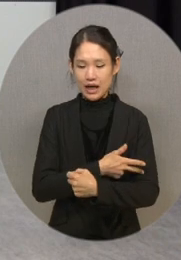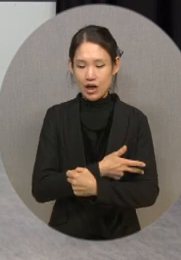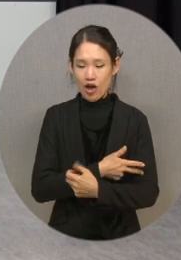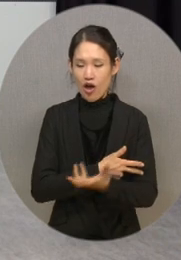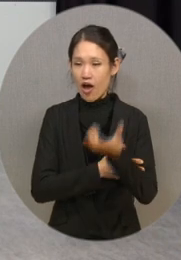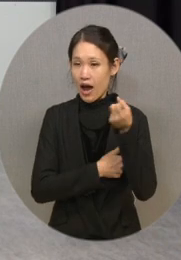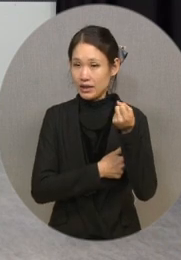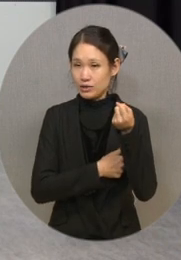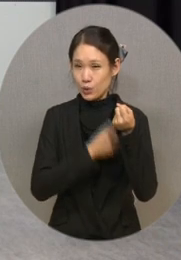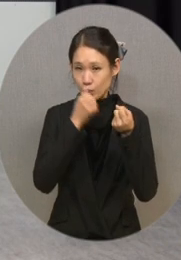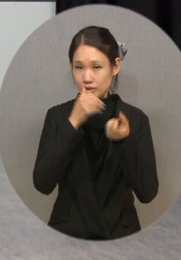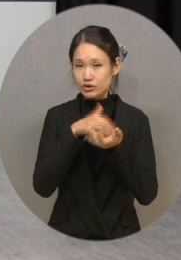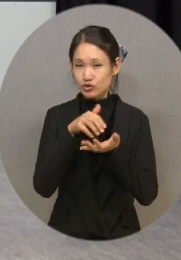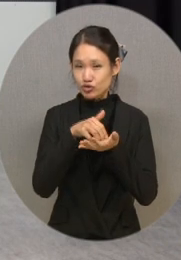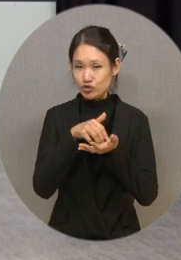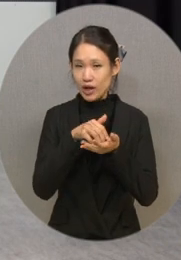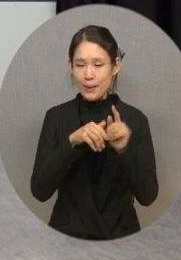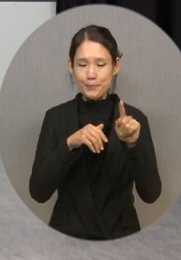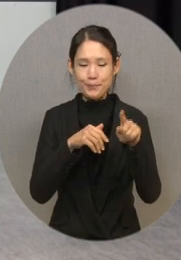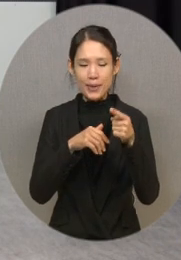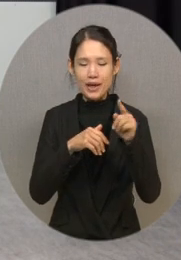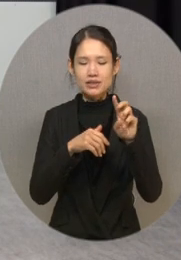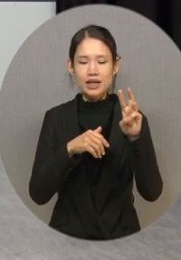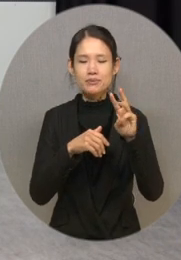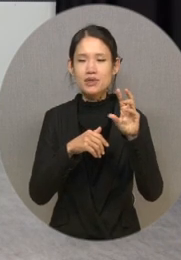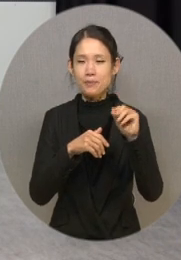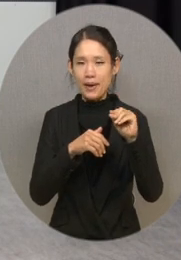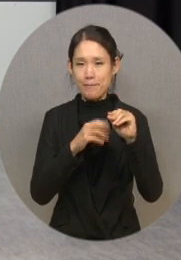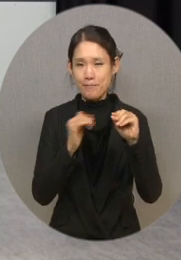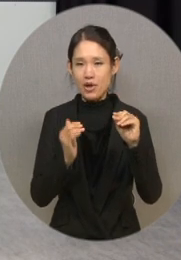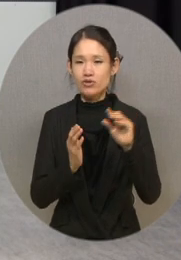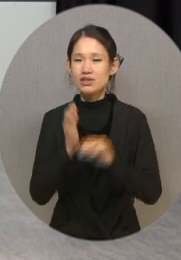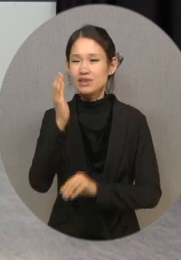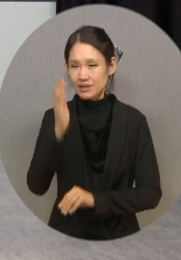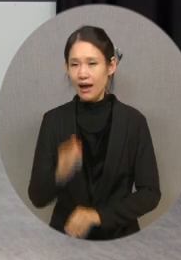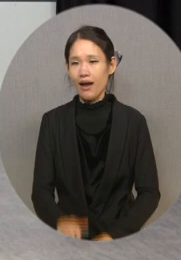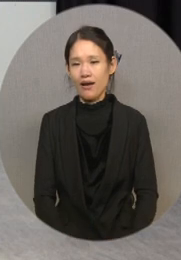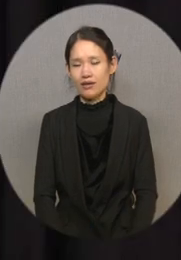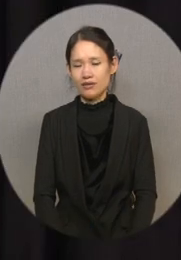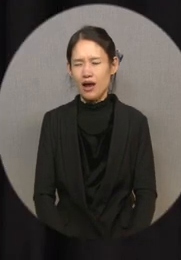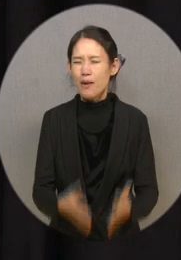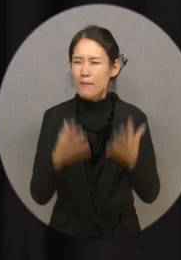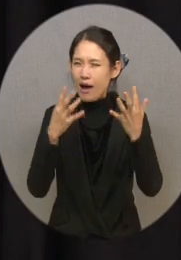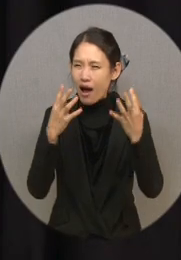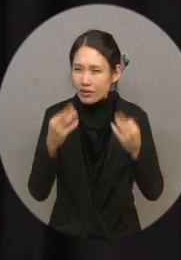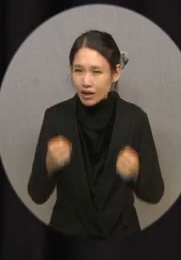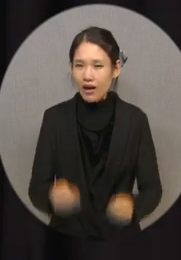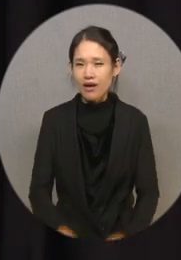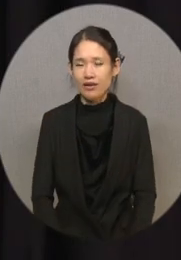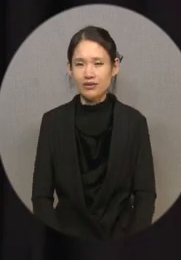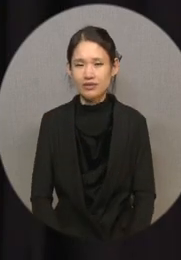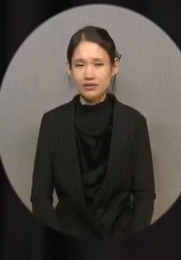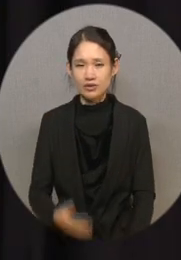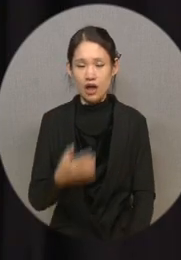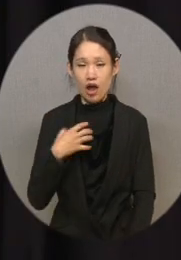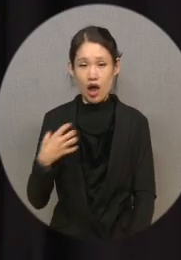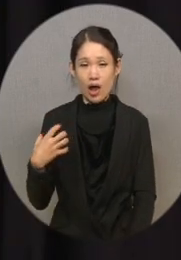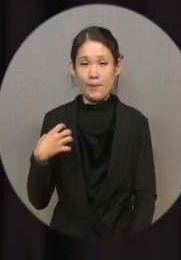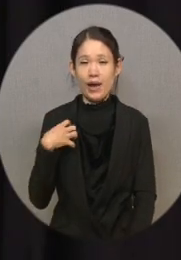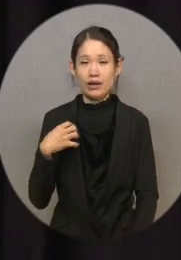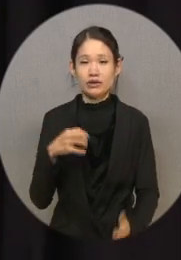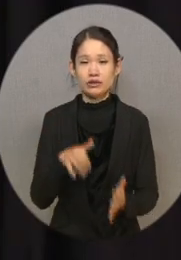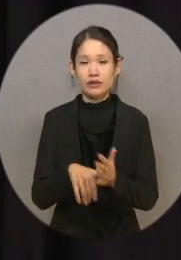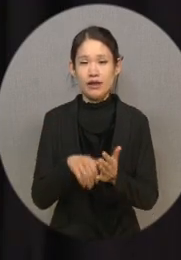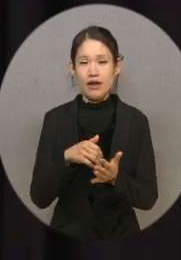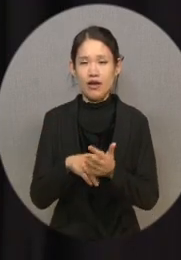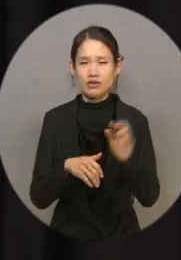사람들이 130만 명 이상이 돼요. 엄청나네요. 커졌는데 제가 맡을 때만 해도 한 30만